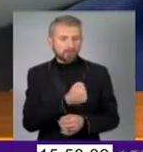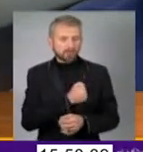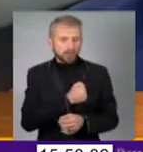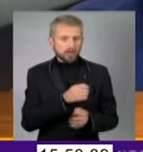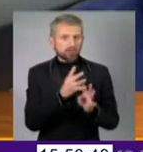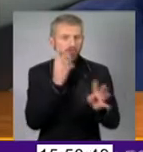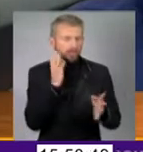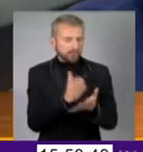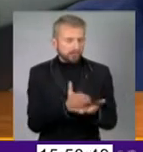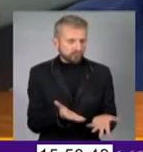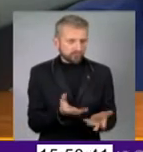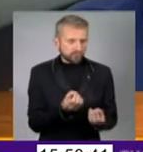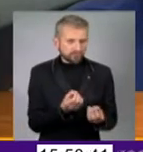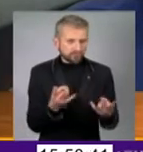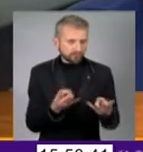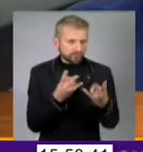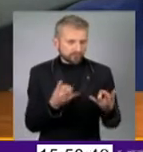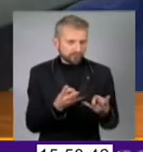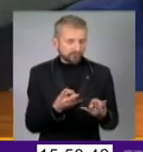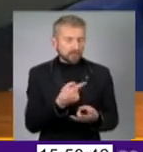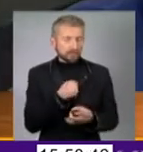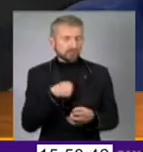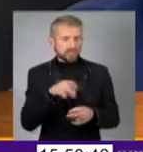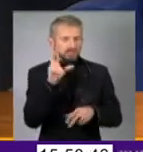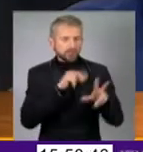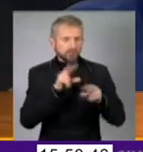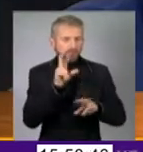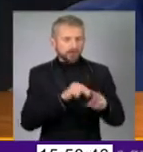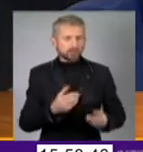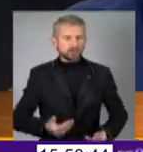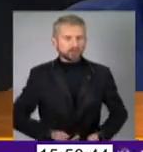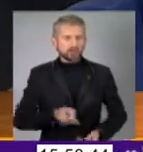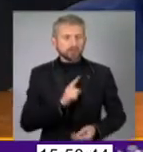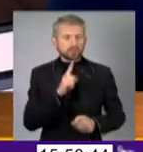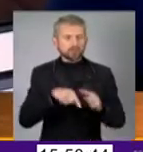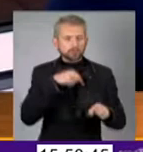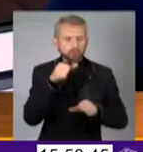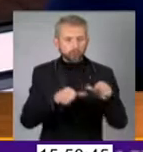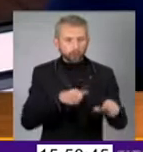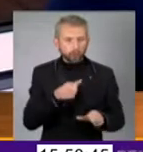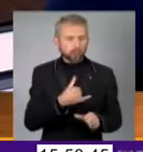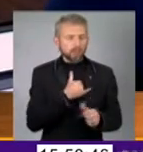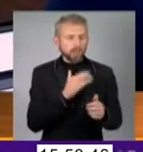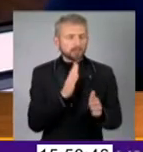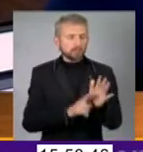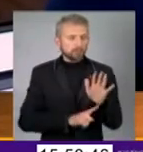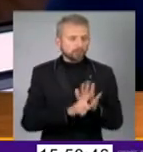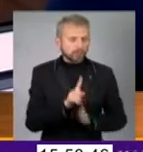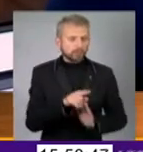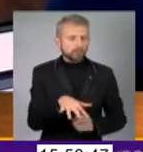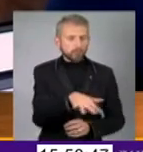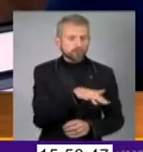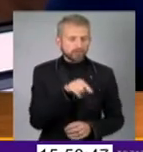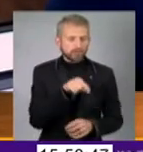існує. Тому ми, скажімо так, сподіваємось і живемо тим, що наступного року у нас починається саме в площині